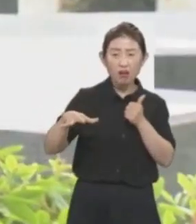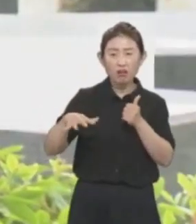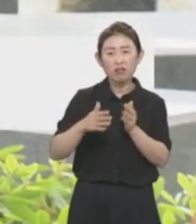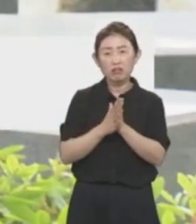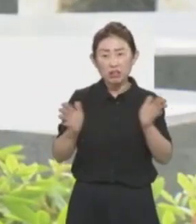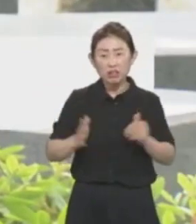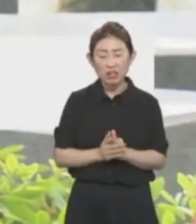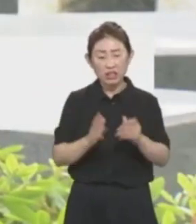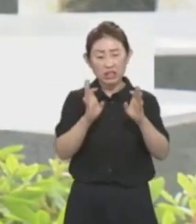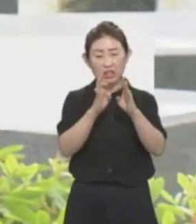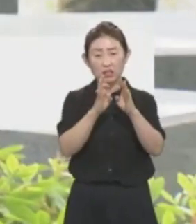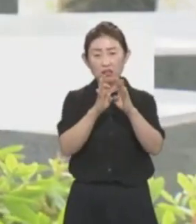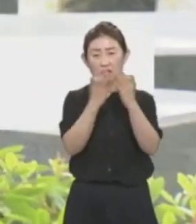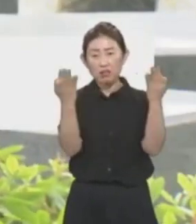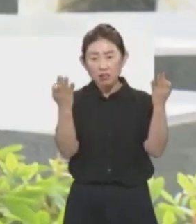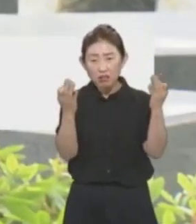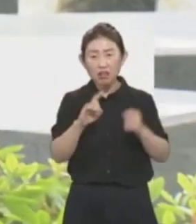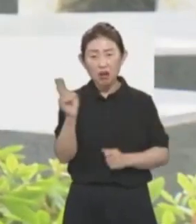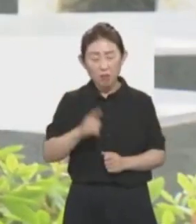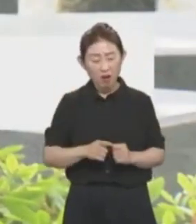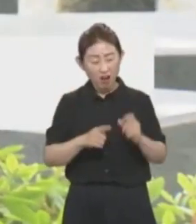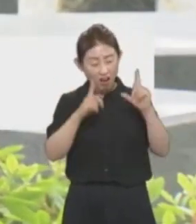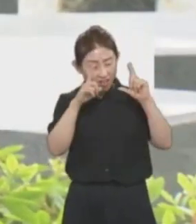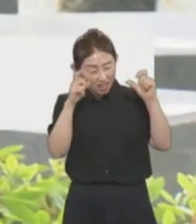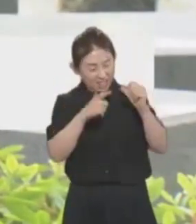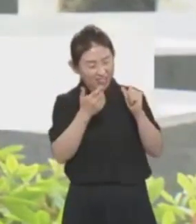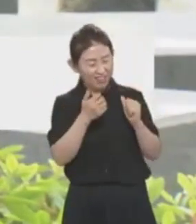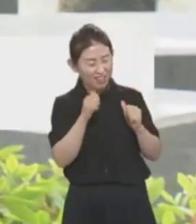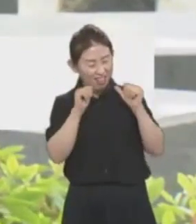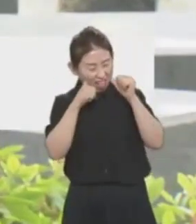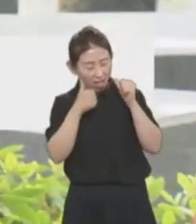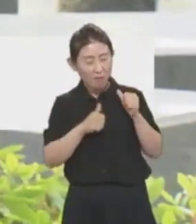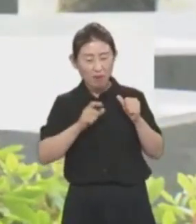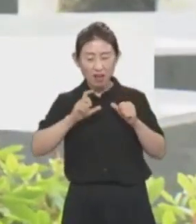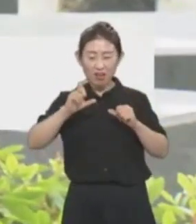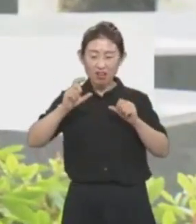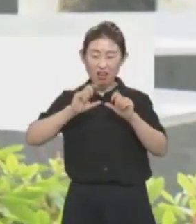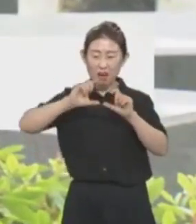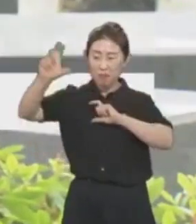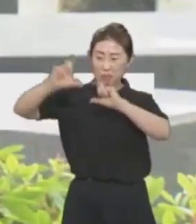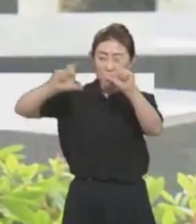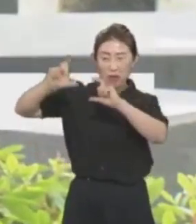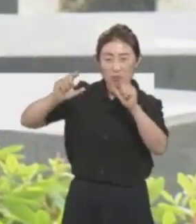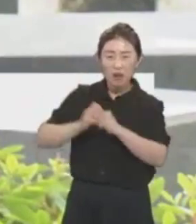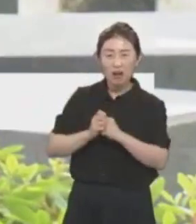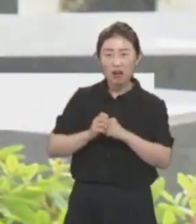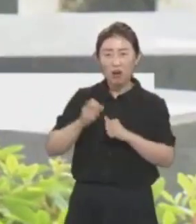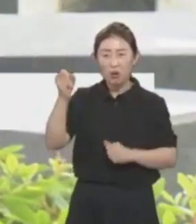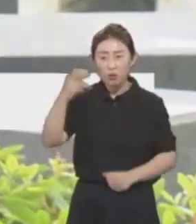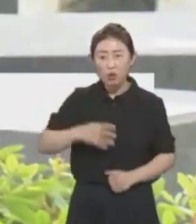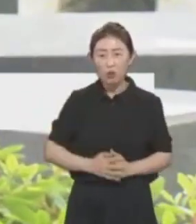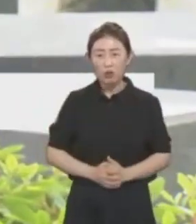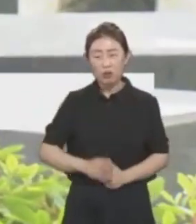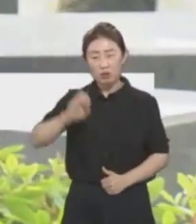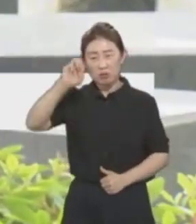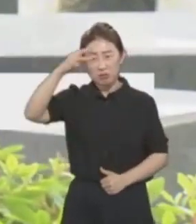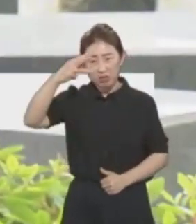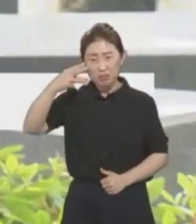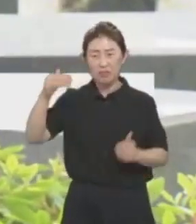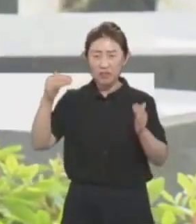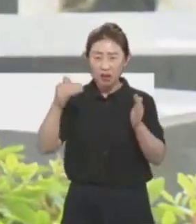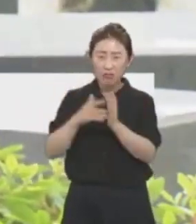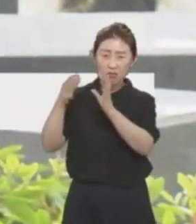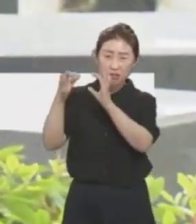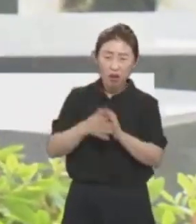페이스북에 우스꽝스러운 사진을 올려서 이렇게 퍼뜨리고 쭉 지금 학교 사망에 전까지